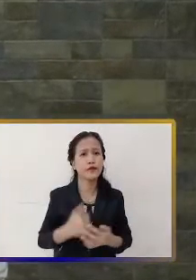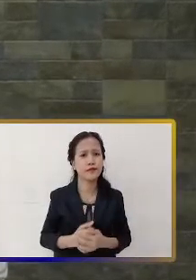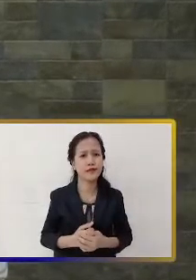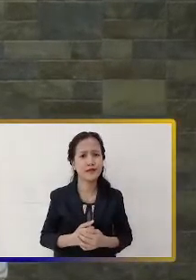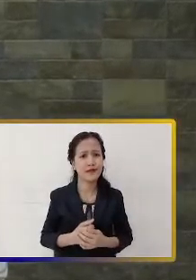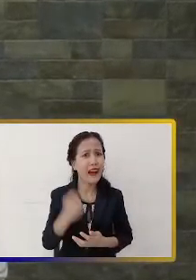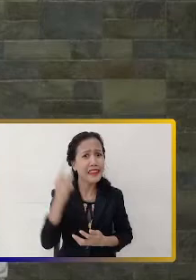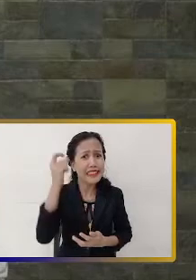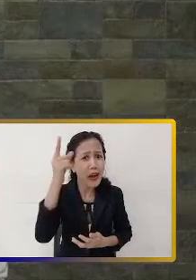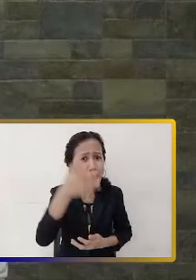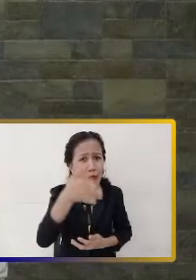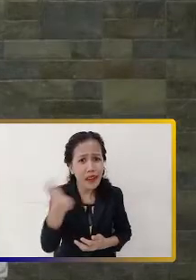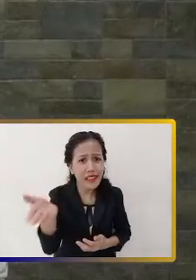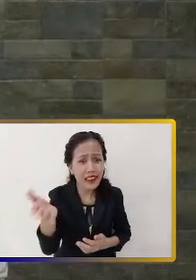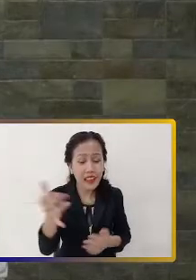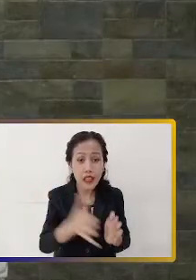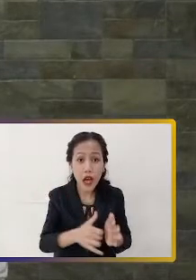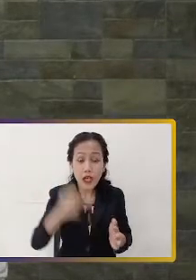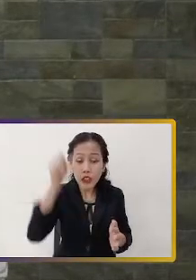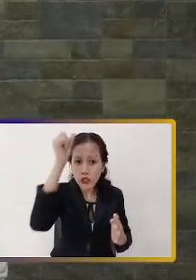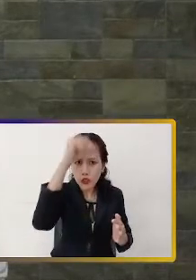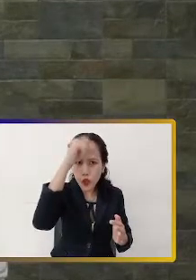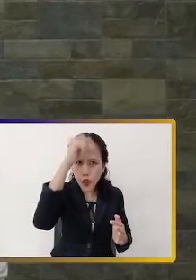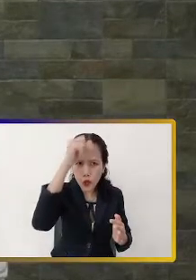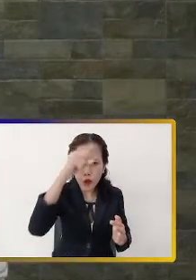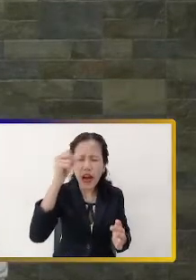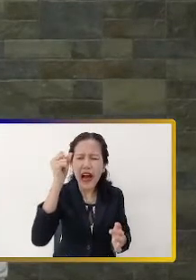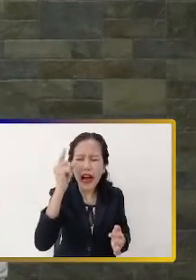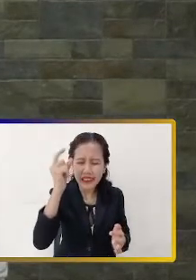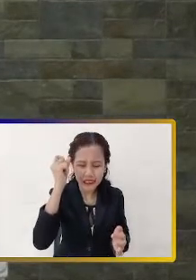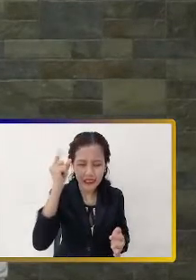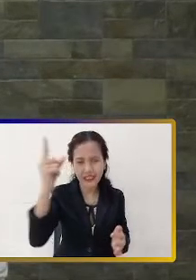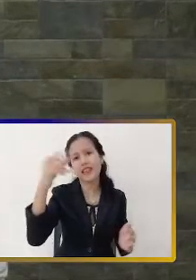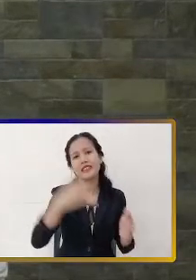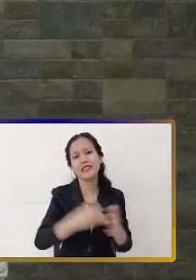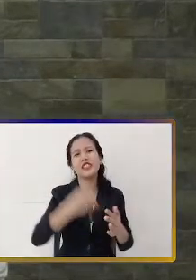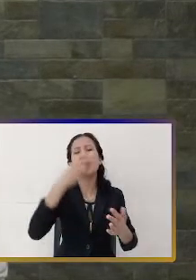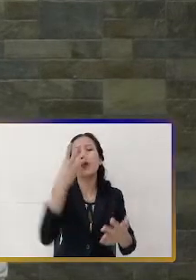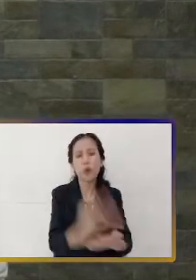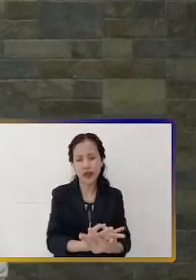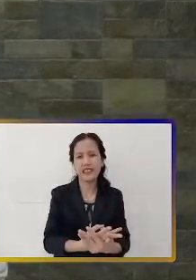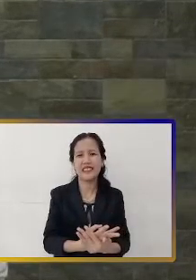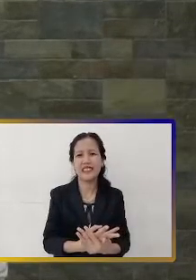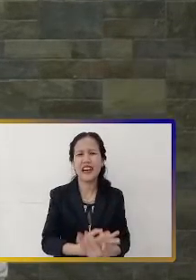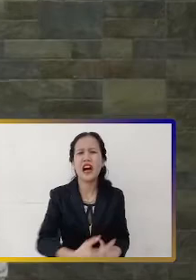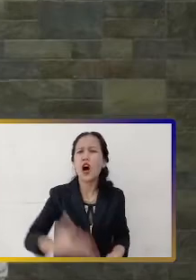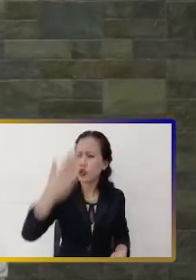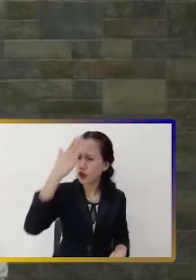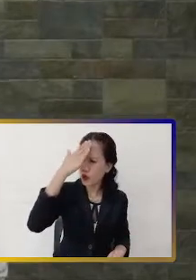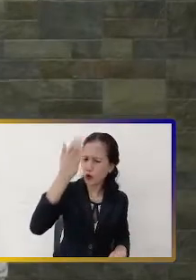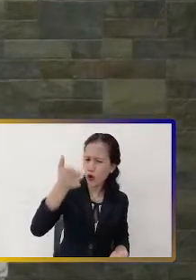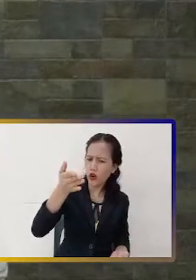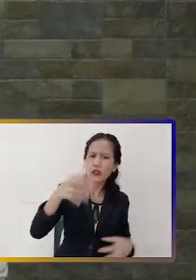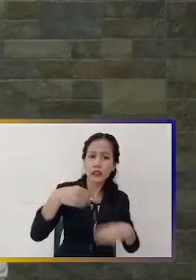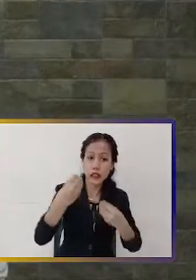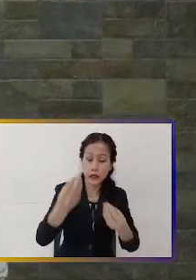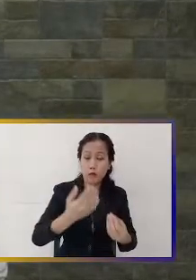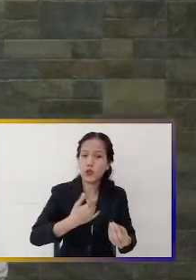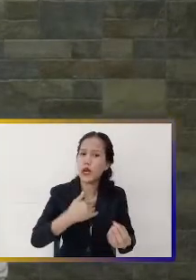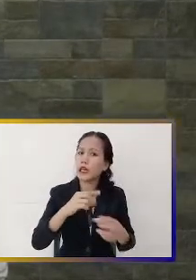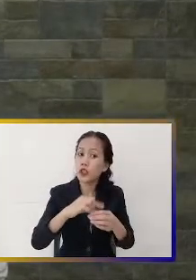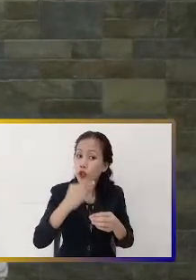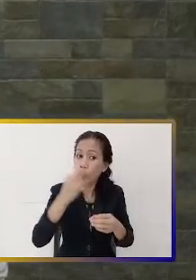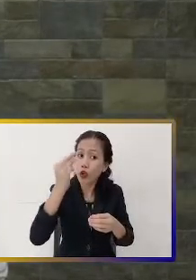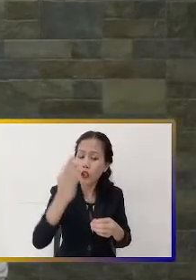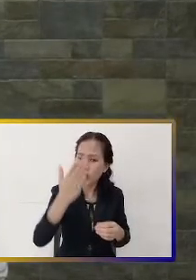Do you understand that Solomon understood it well? Alam kong kaya mong ibigay sa akin ang ginto. Alam kong kaya mong ibigay